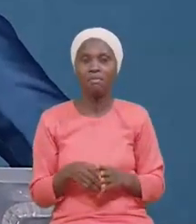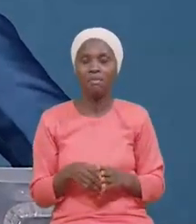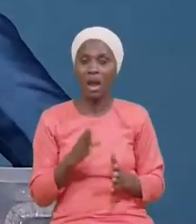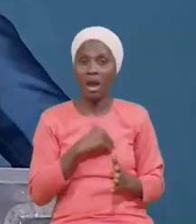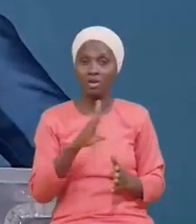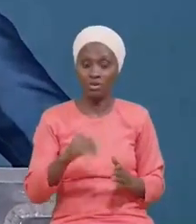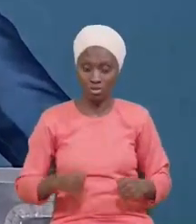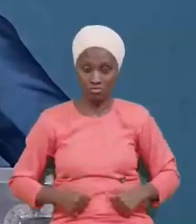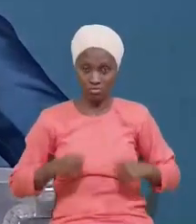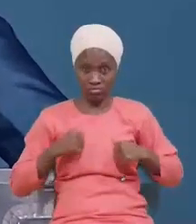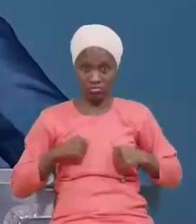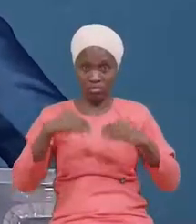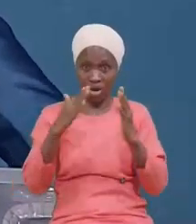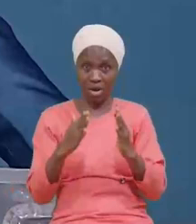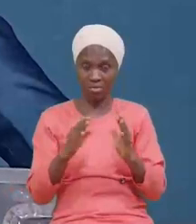Que tu sois